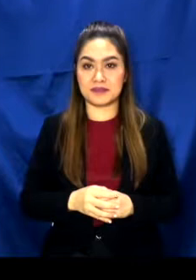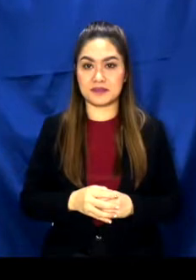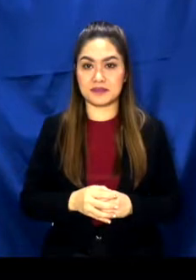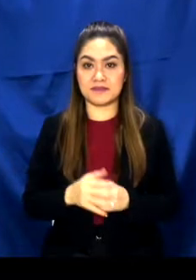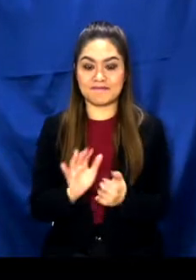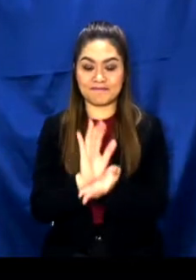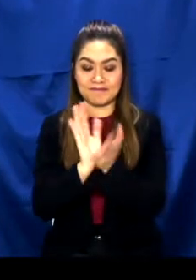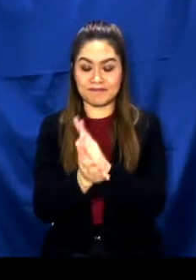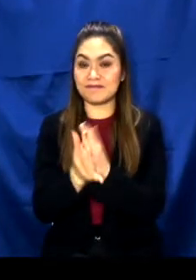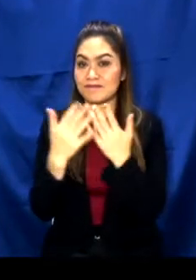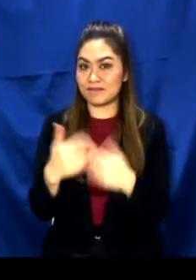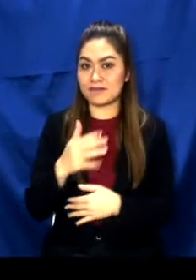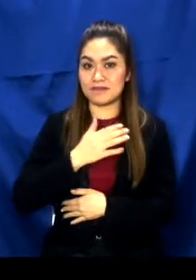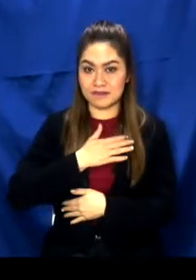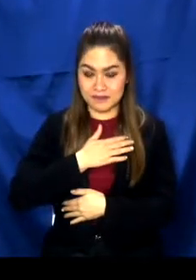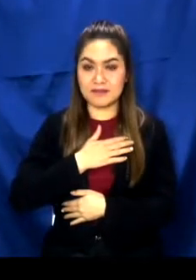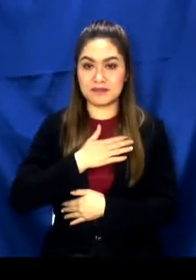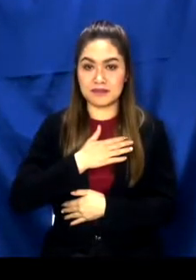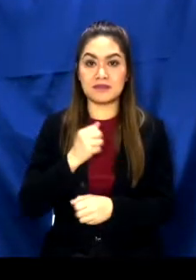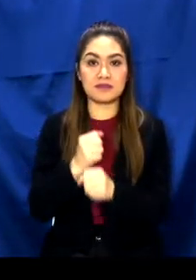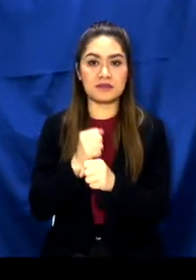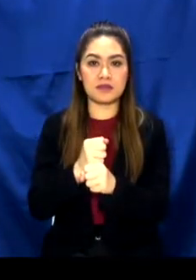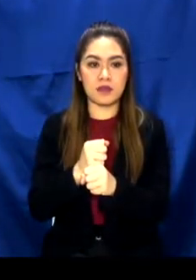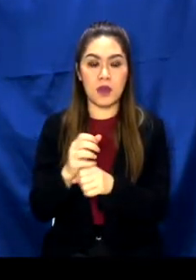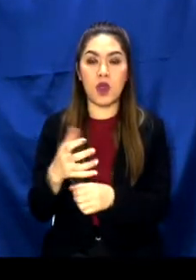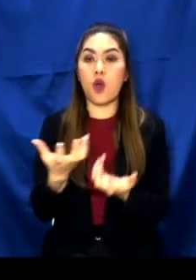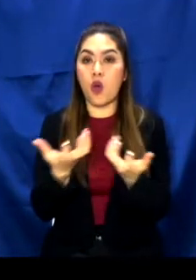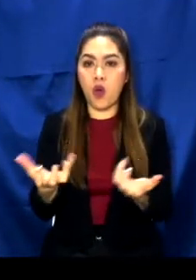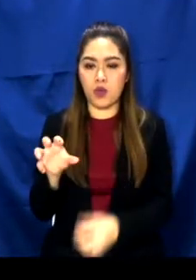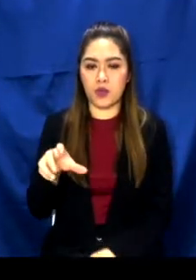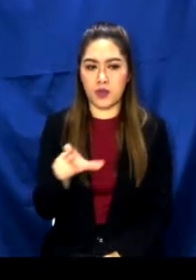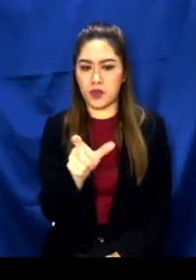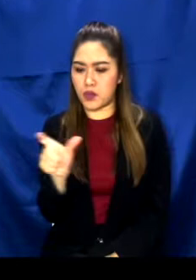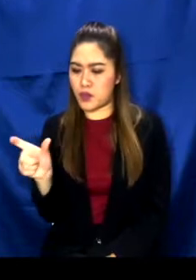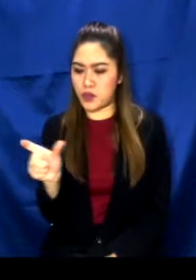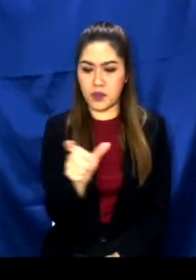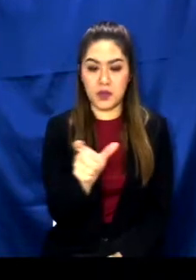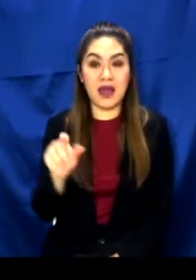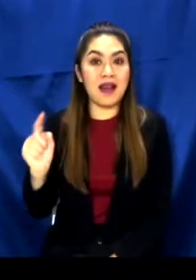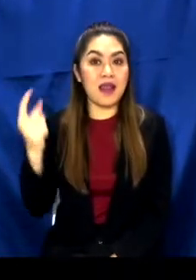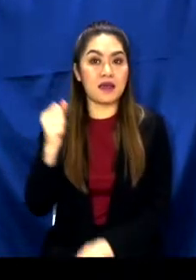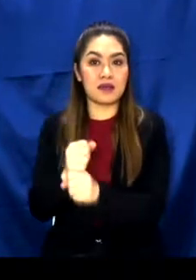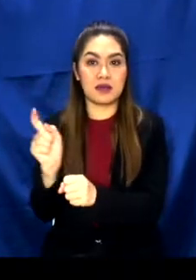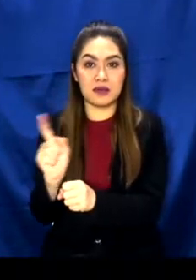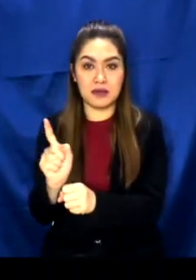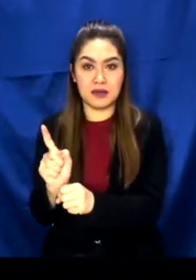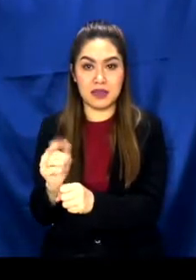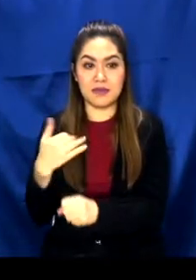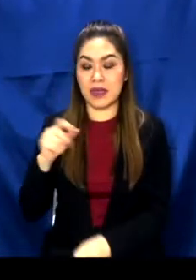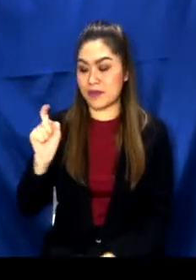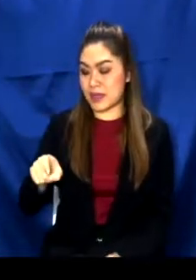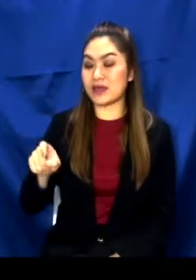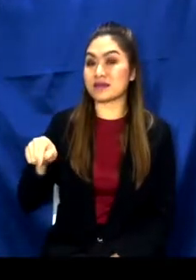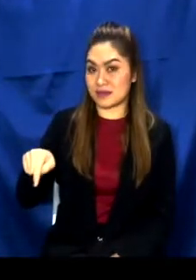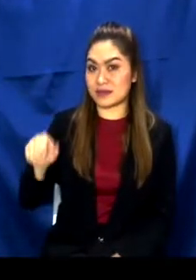พอปรับมาแล้วนะคะเราก็สามารถที่จะลากวัตถุได้แล้วจากตอนแรกเนี่ยเราใช้ไอคอนตัวนี้ใช่ไหมคะเรา